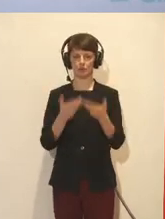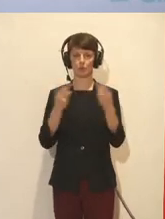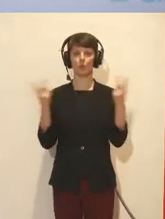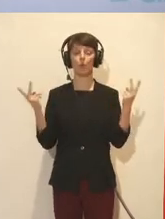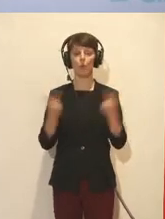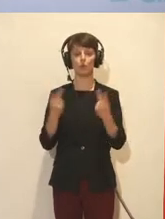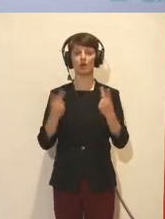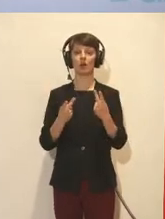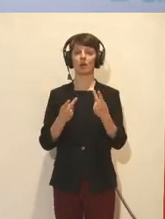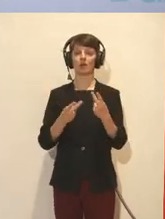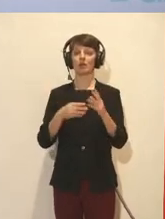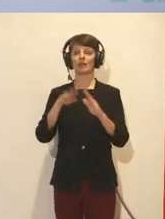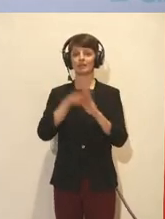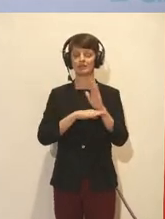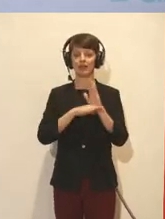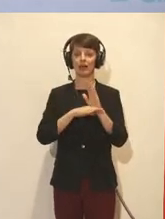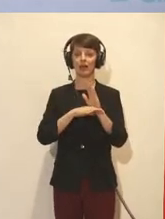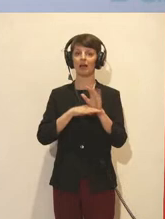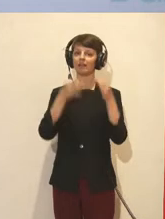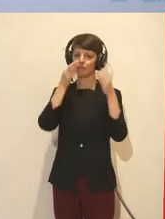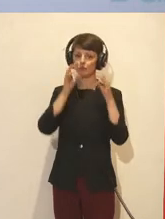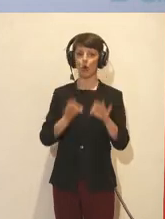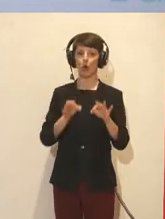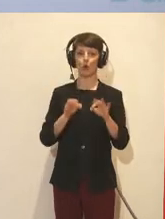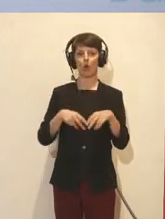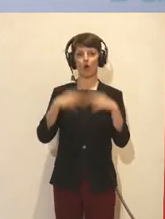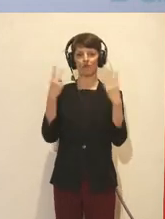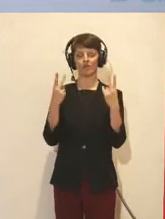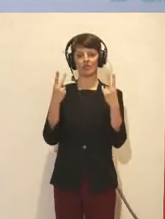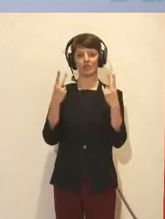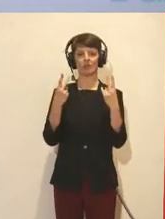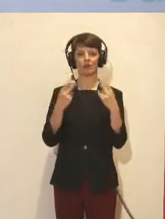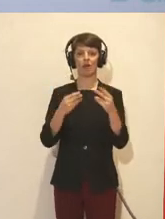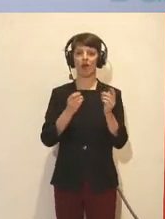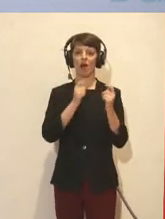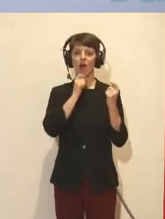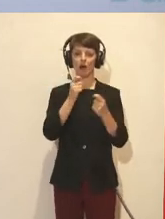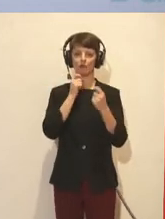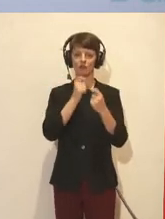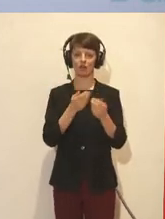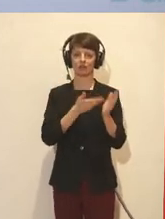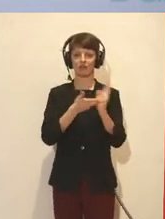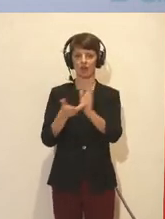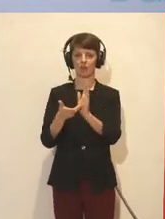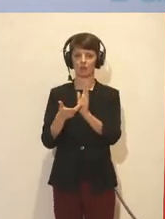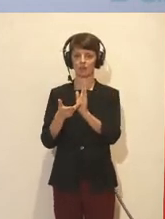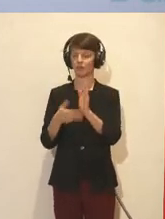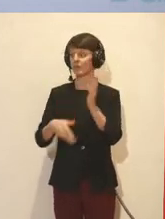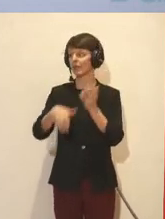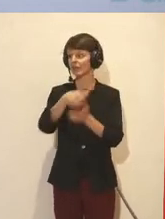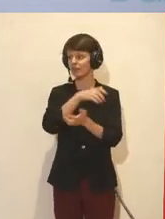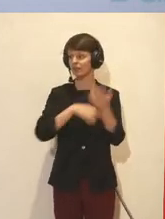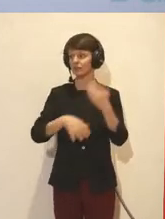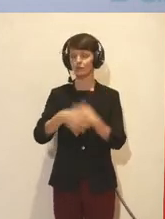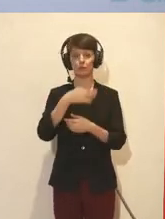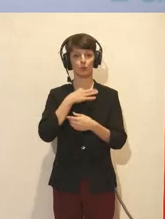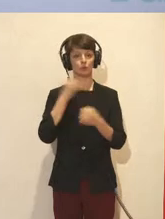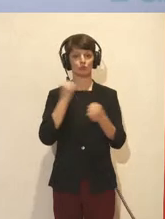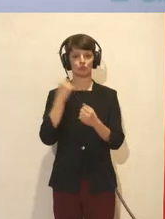tariftreue bei der öffentlichen auftragsvergabe die krise hat uns alle gefordert und die